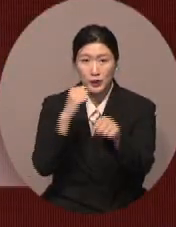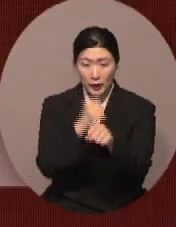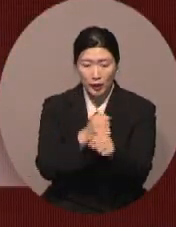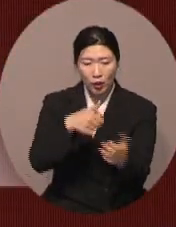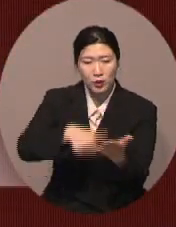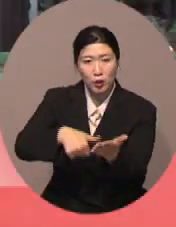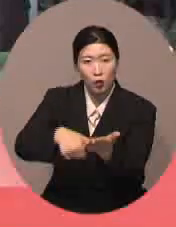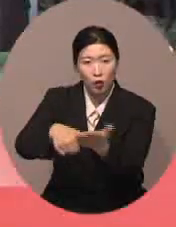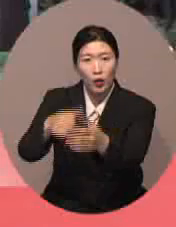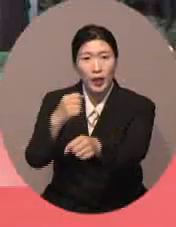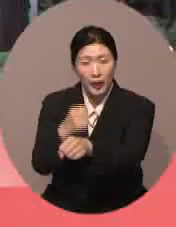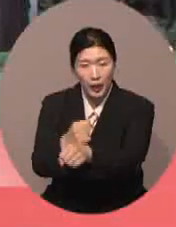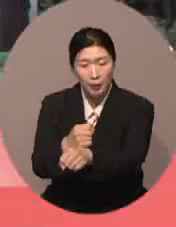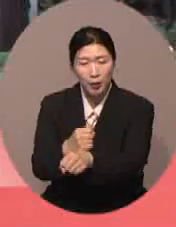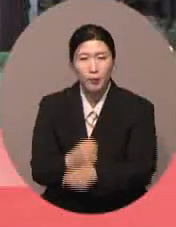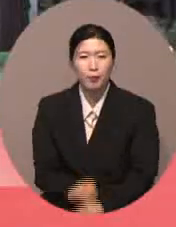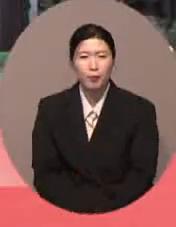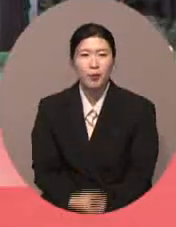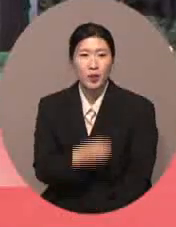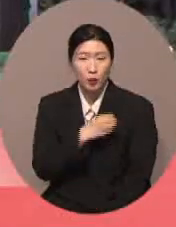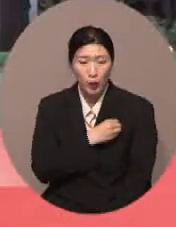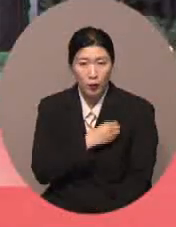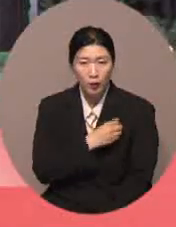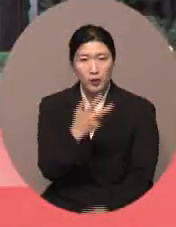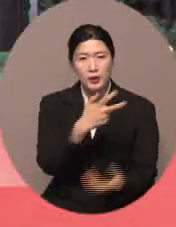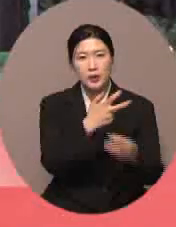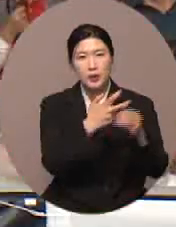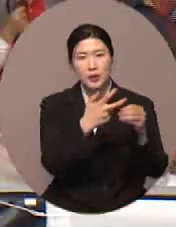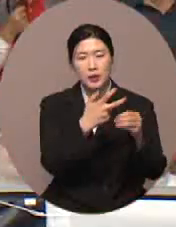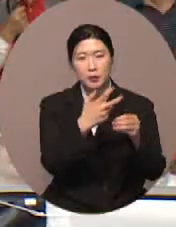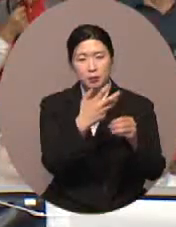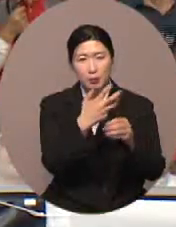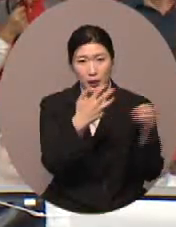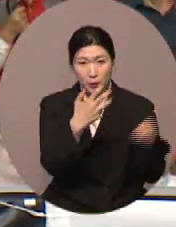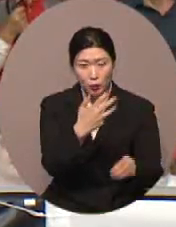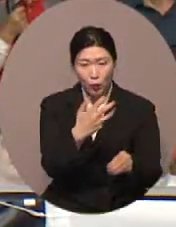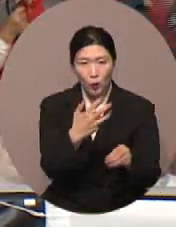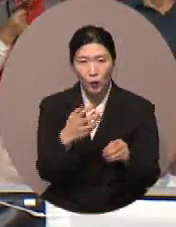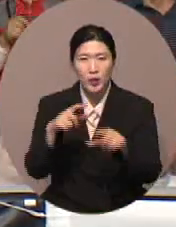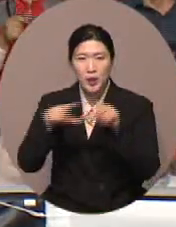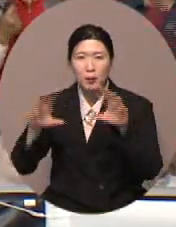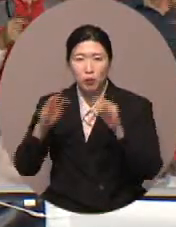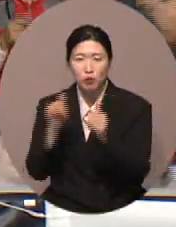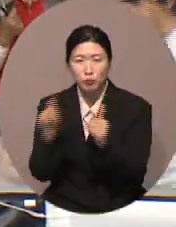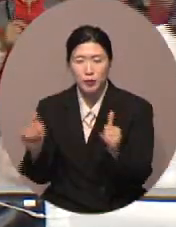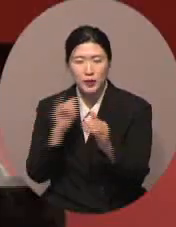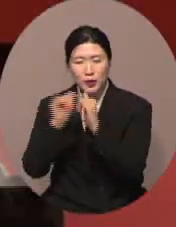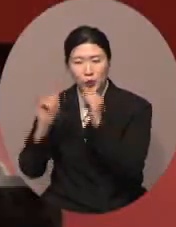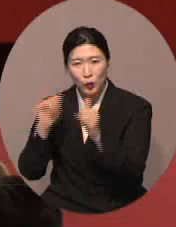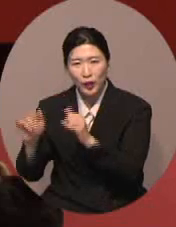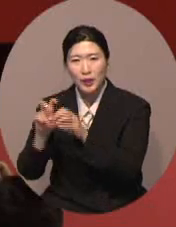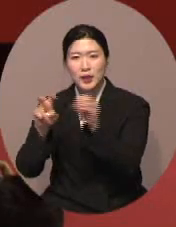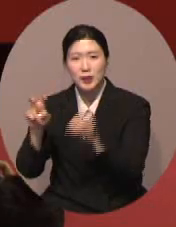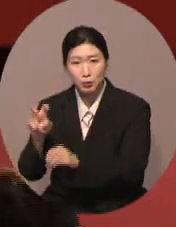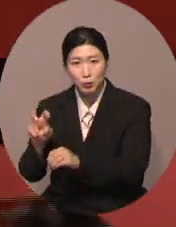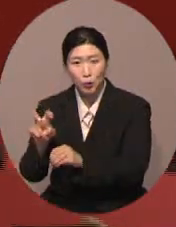선출할 계획으로 전당대회 경선은 당원 선거인단 투표 80%, 일반 국민